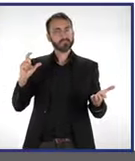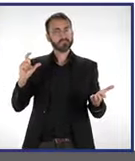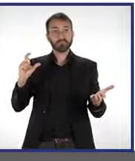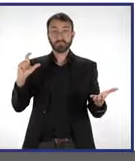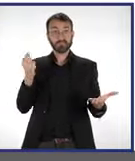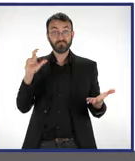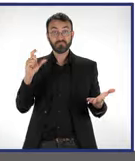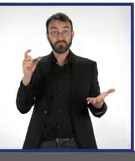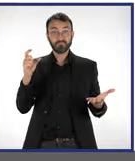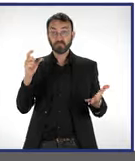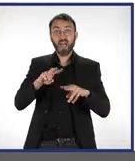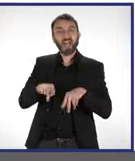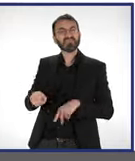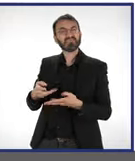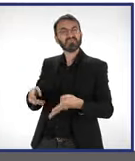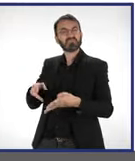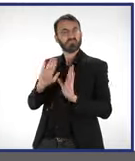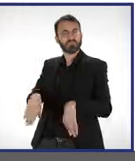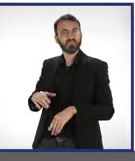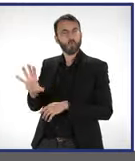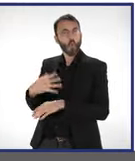Tout le reste se jette dans les toilettes.